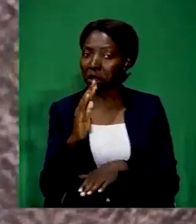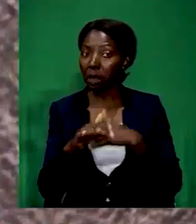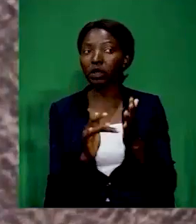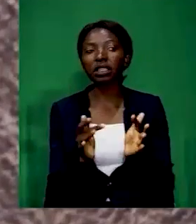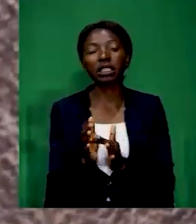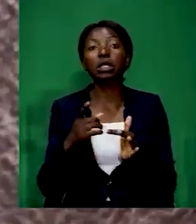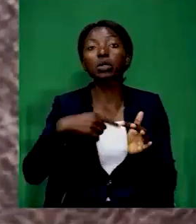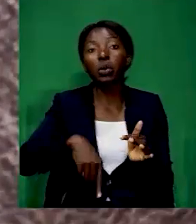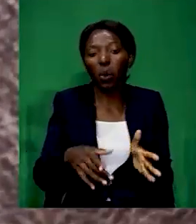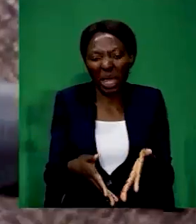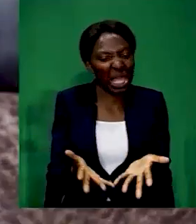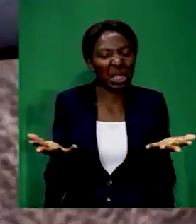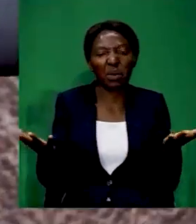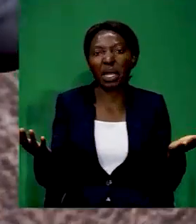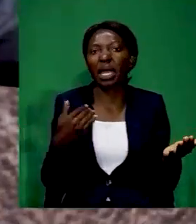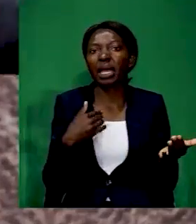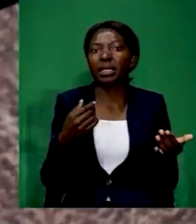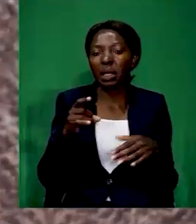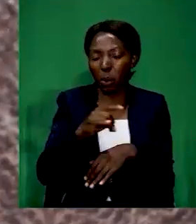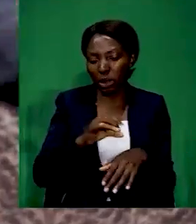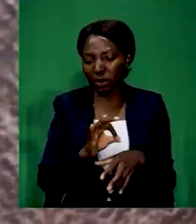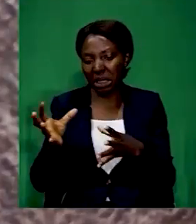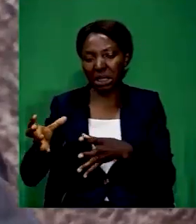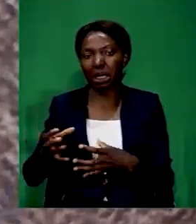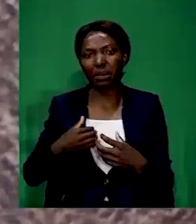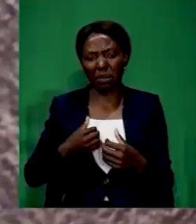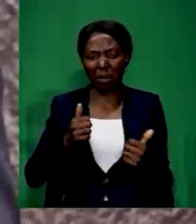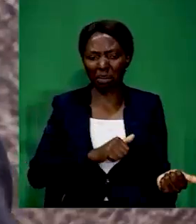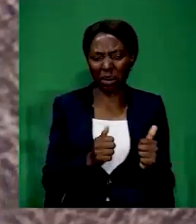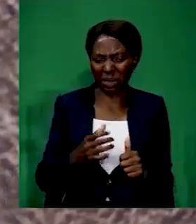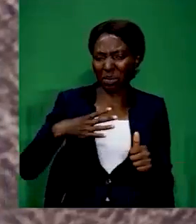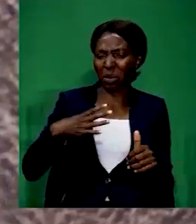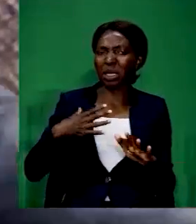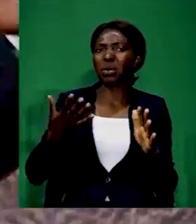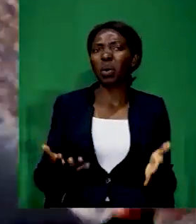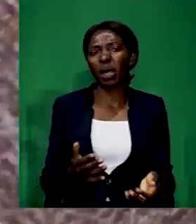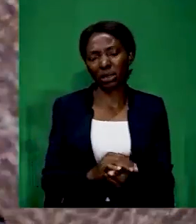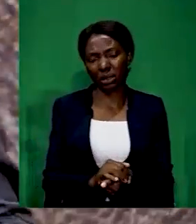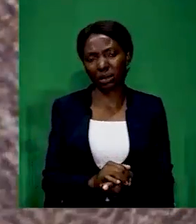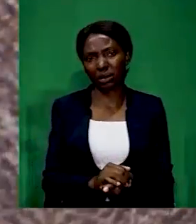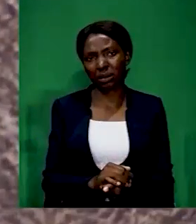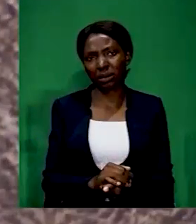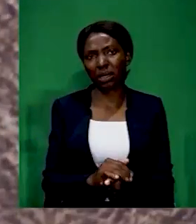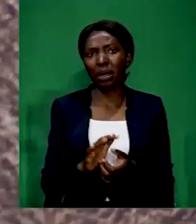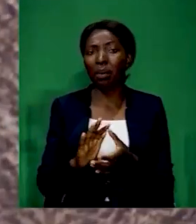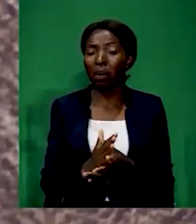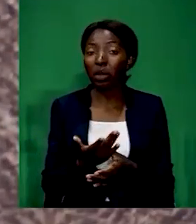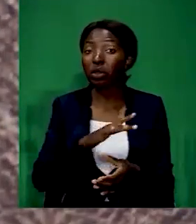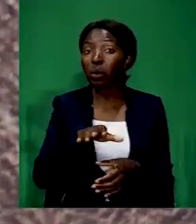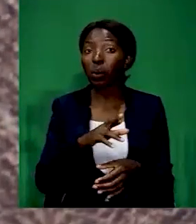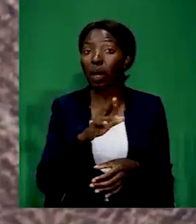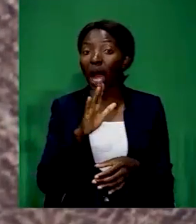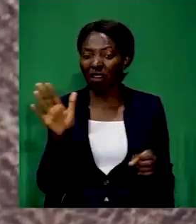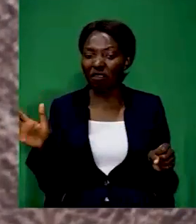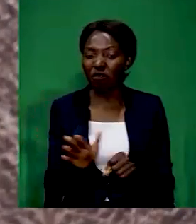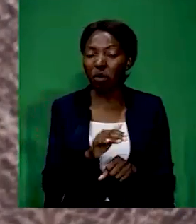ko chingoenda kakwauri kuenda inini ngotorwa hangu namweya ndiende ko zvekubhabhatidzwa zvine basa rei nekuti tinozadzwa